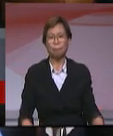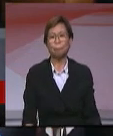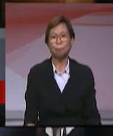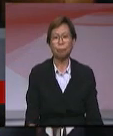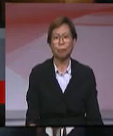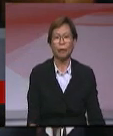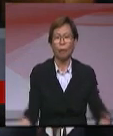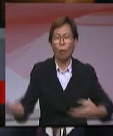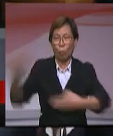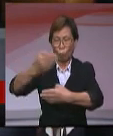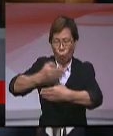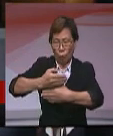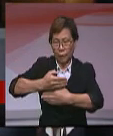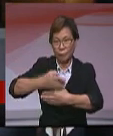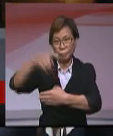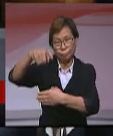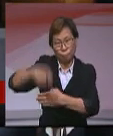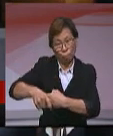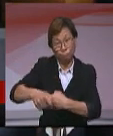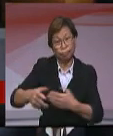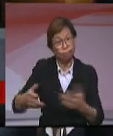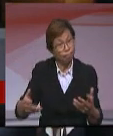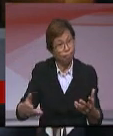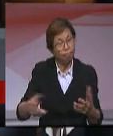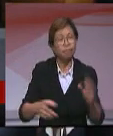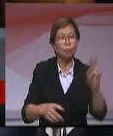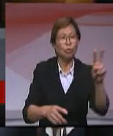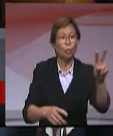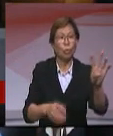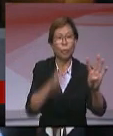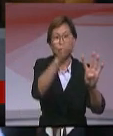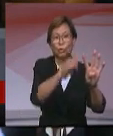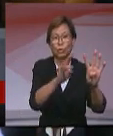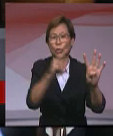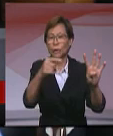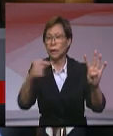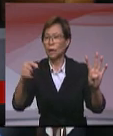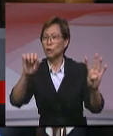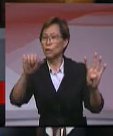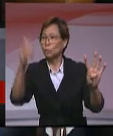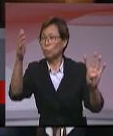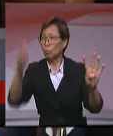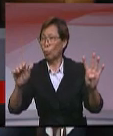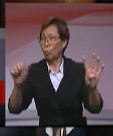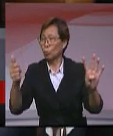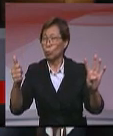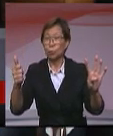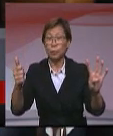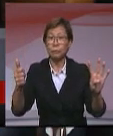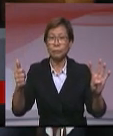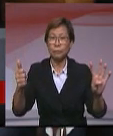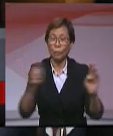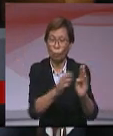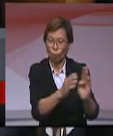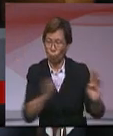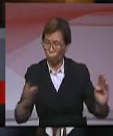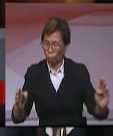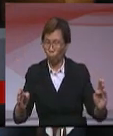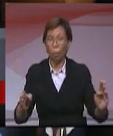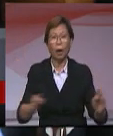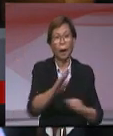Mengenai kuarantin wajib, daripada 24 Julai hingga 10 Oktober 2020,